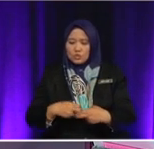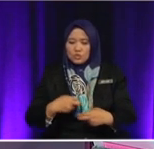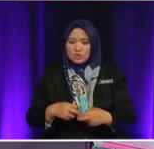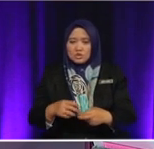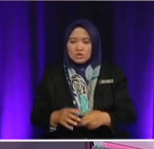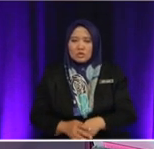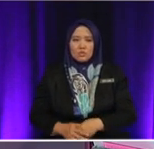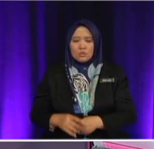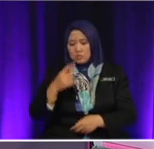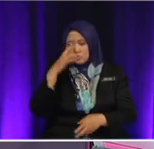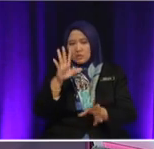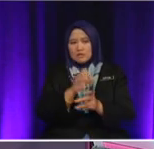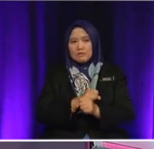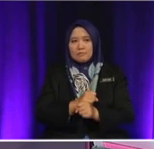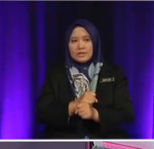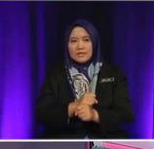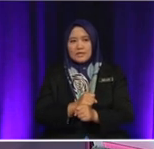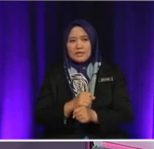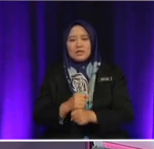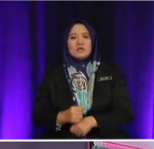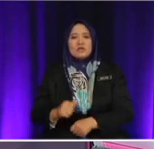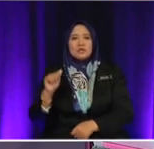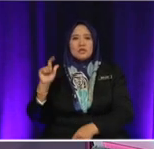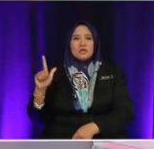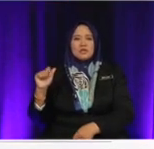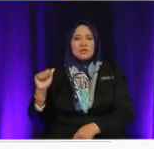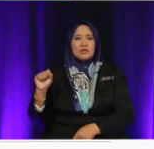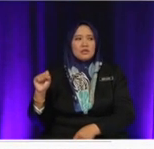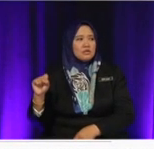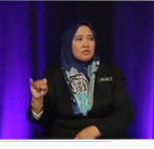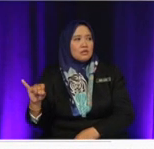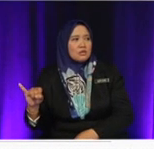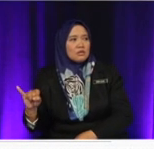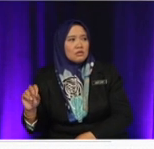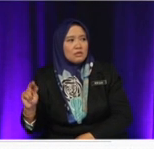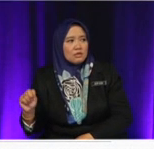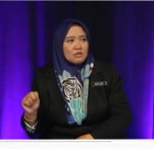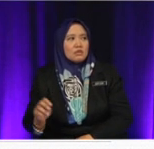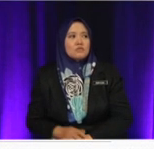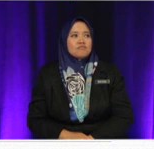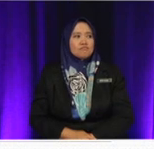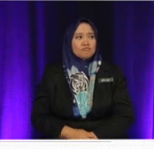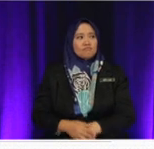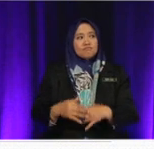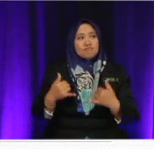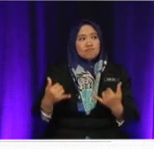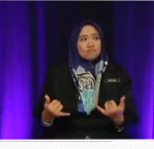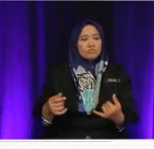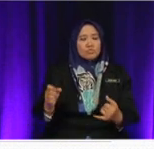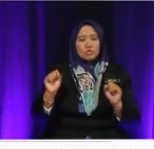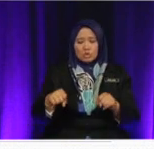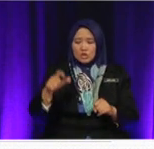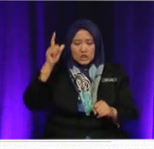jadi dapatkan wajar tu. Di mana Encik Fauzi adalah mengajak pekerja membentuk satu kumpulan yang efektif dan saling bekerjasama untuk capai